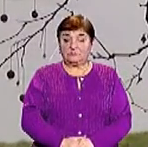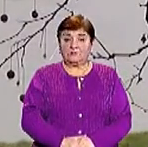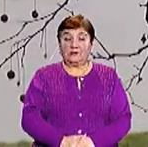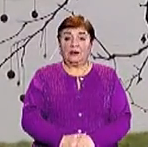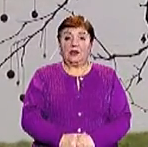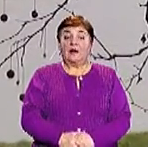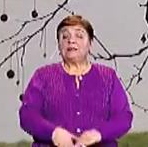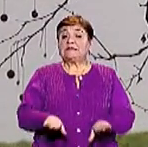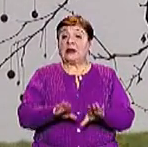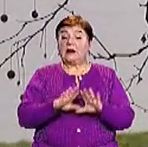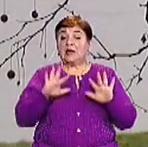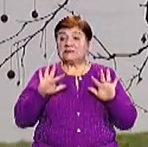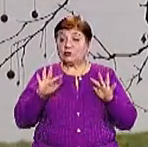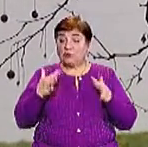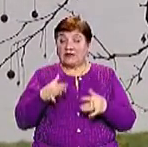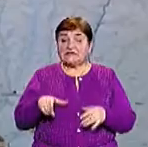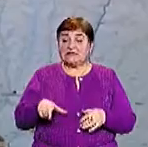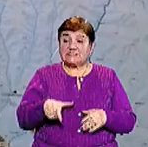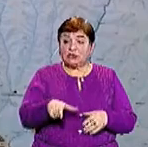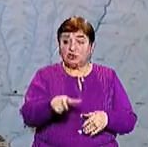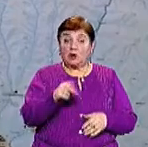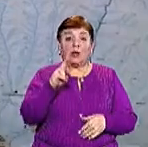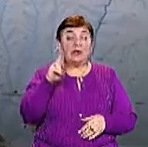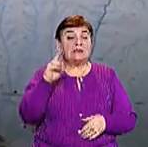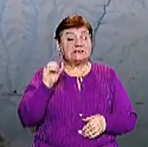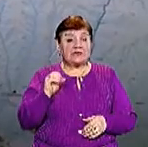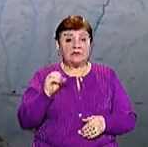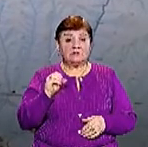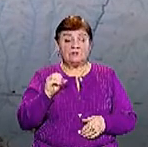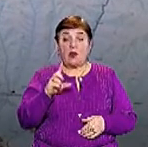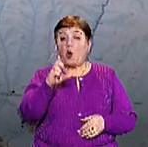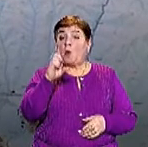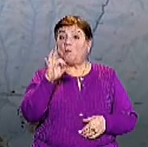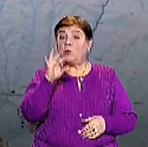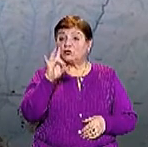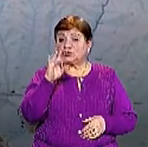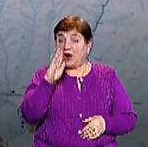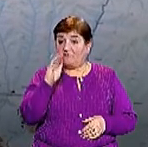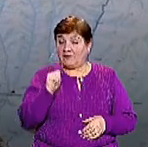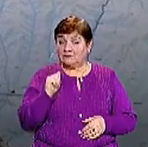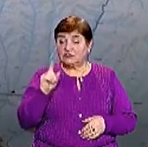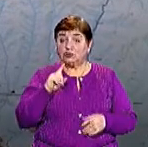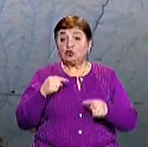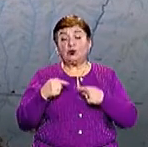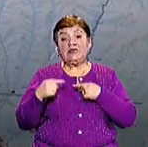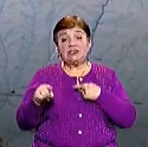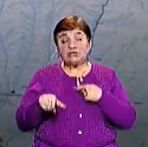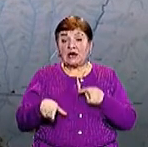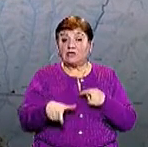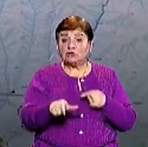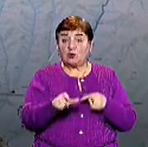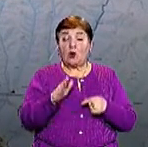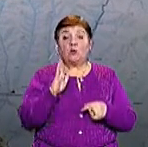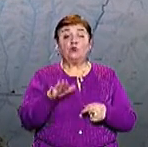Найбільш складна ситуація у нас із річок – це Боржава. Щодо інших річок буде все